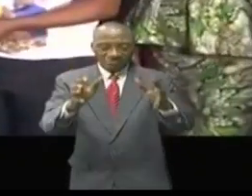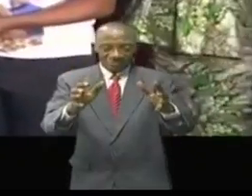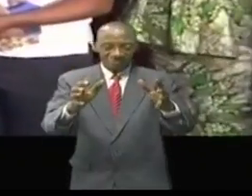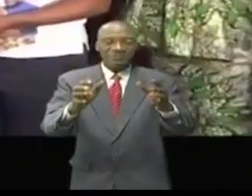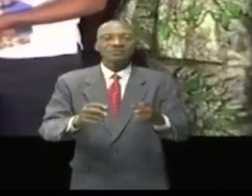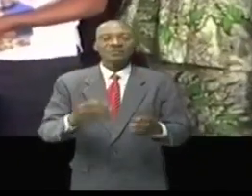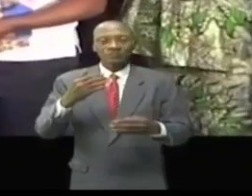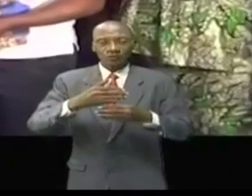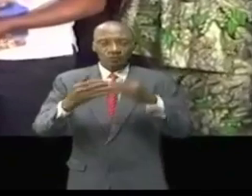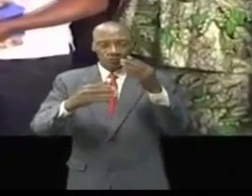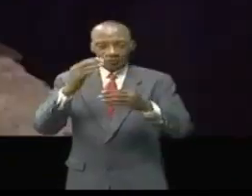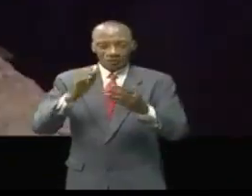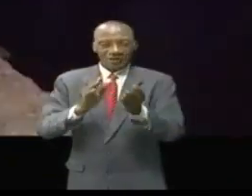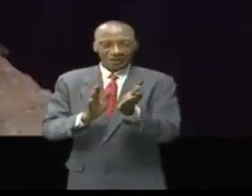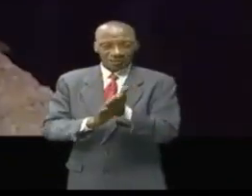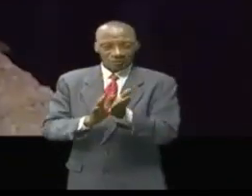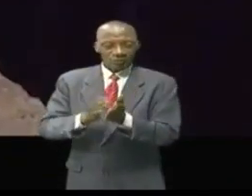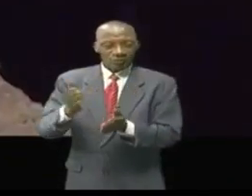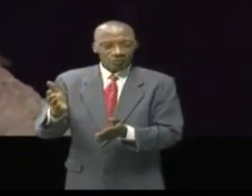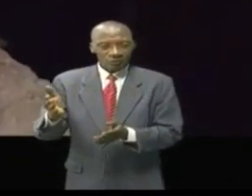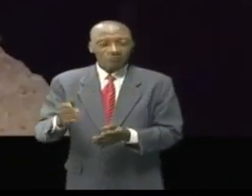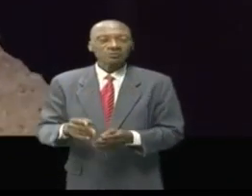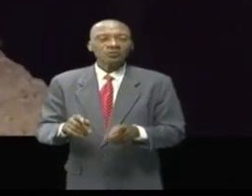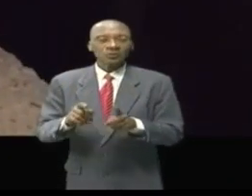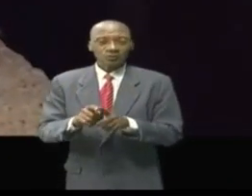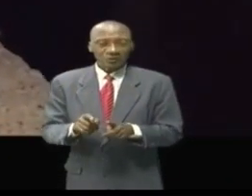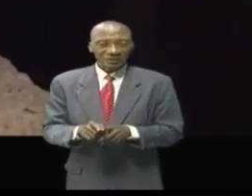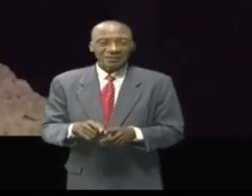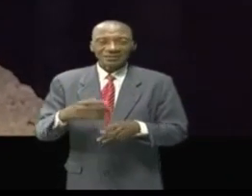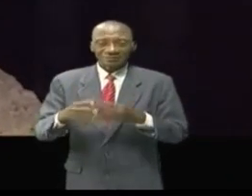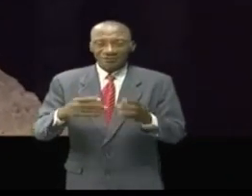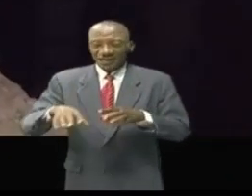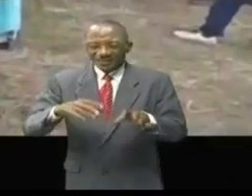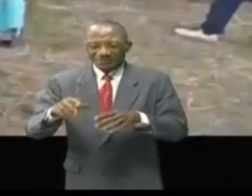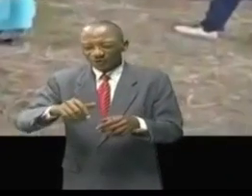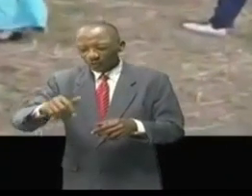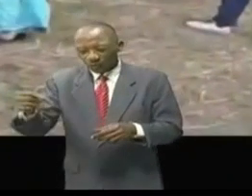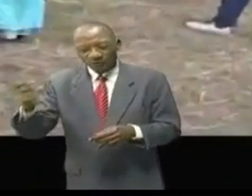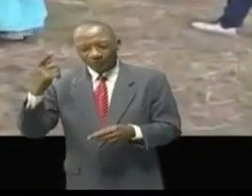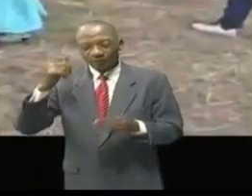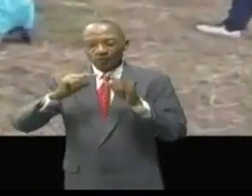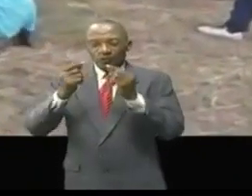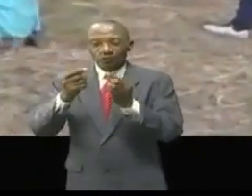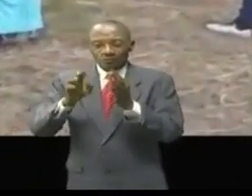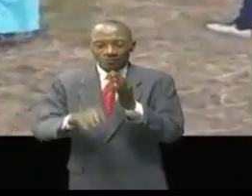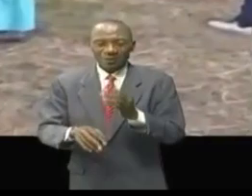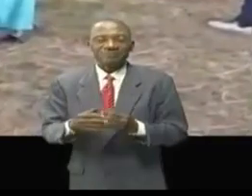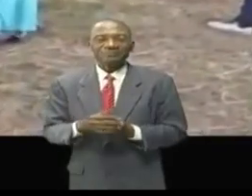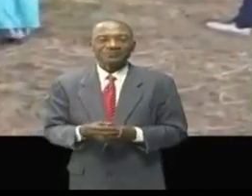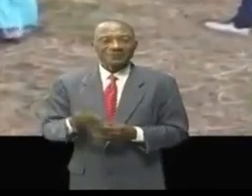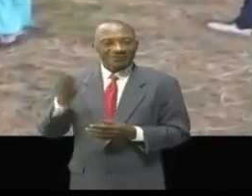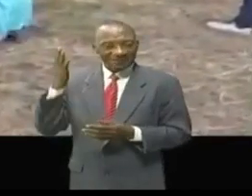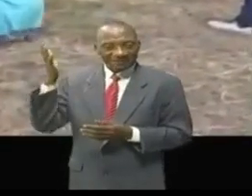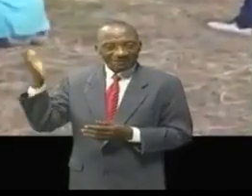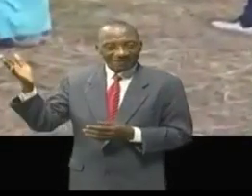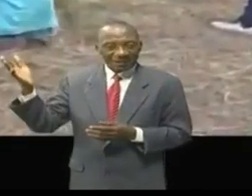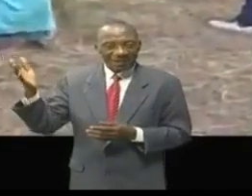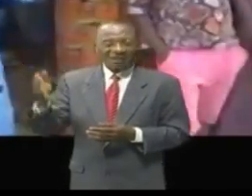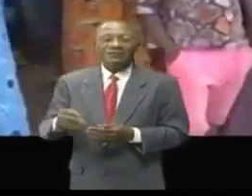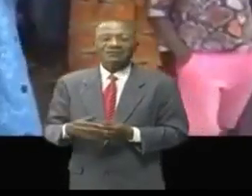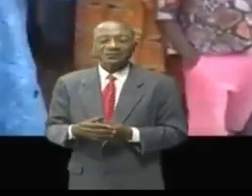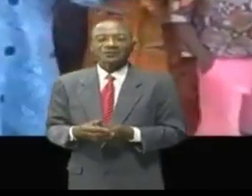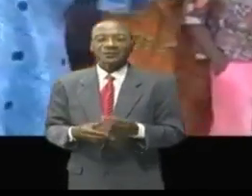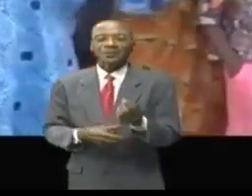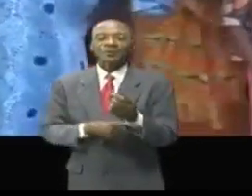lieux d'apprentissage de métier au profit du groupement Benanjikala. Sur place, la mobilisation était au-delà des attentes